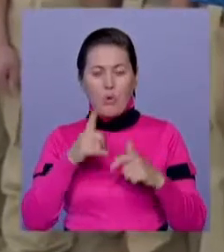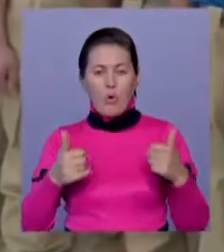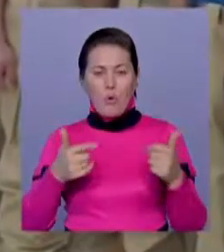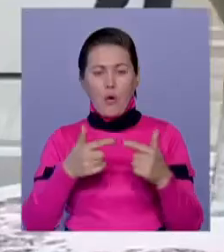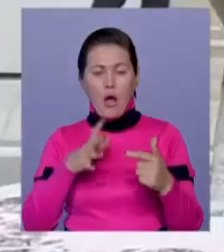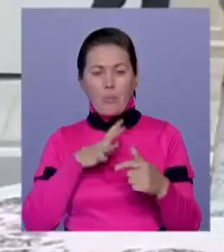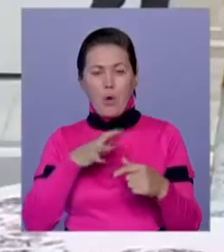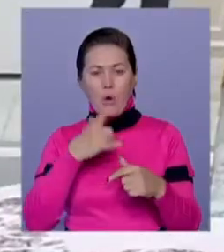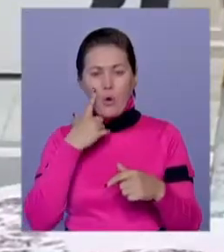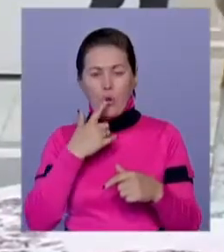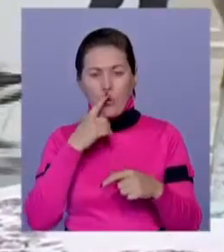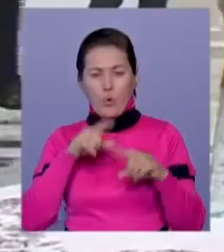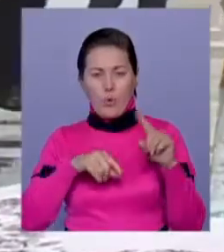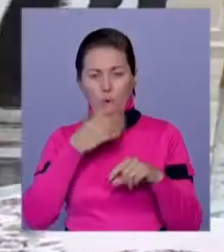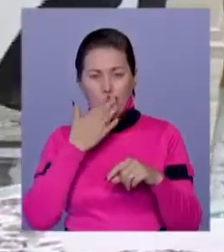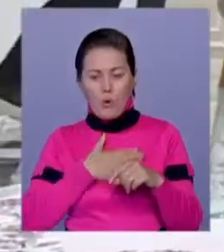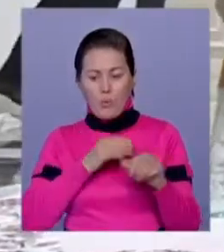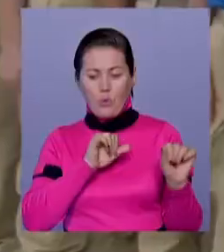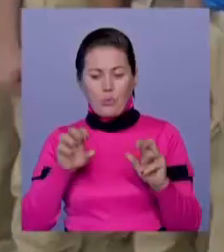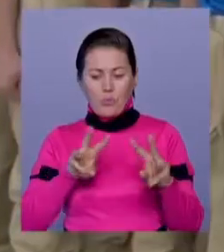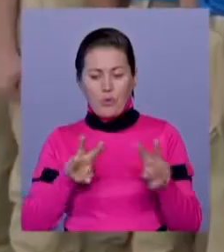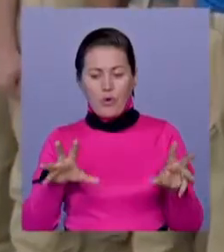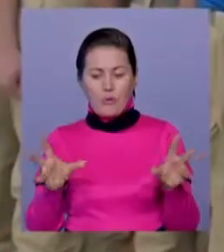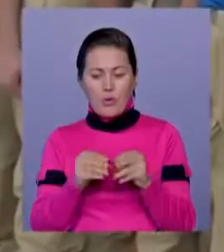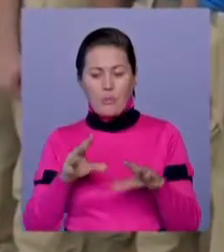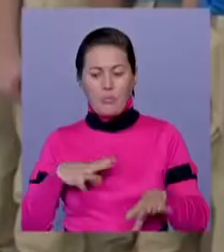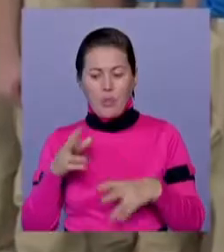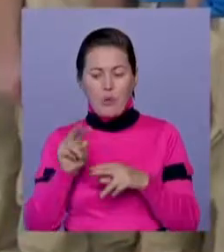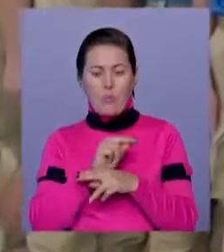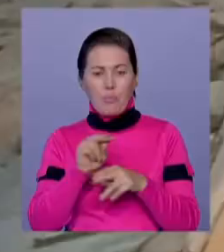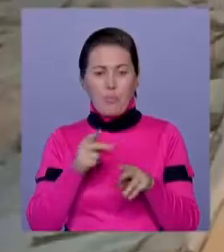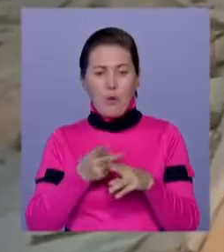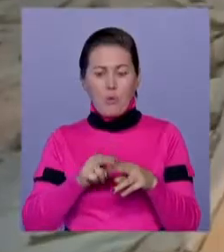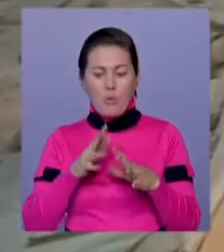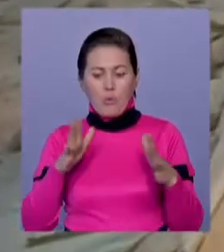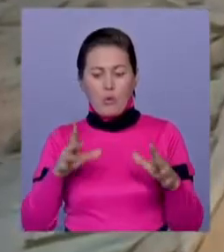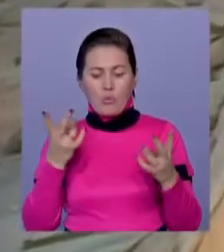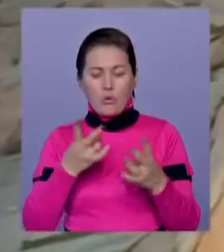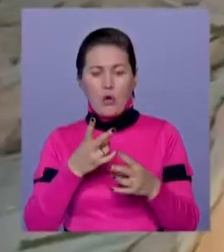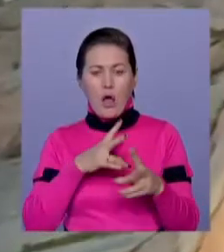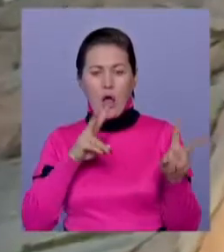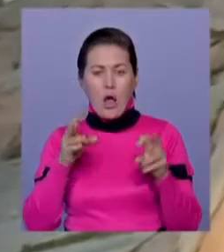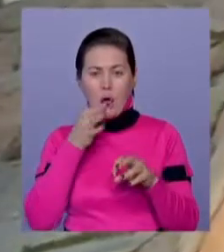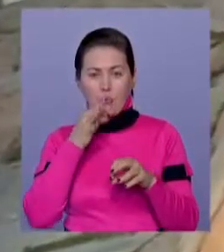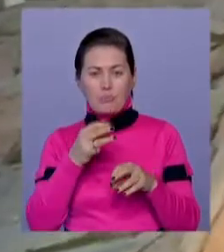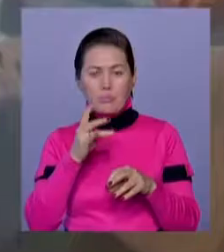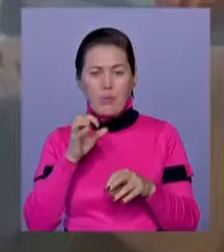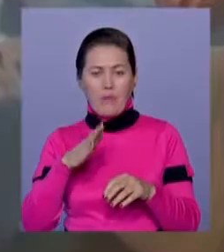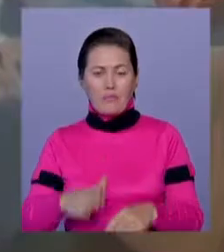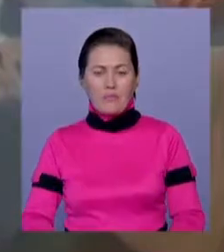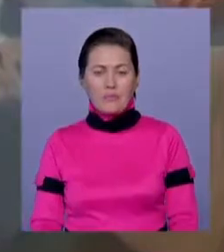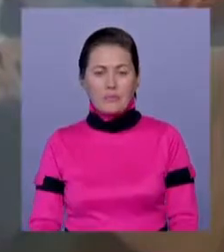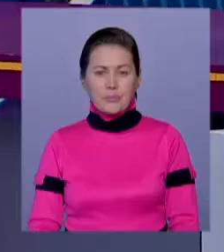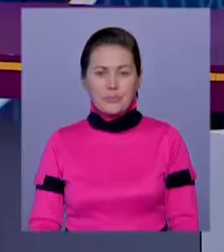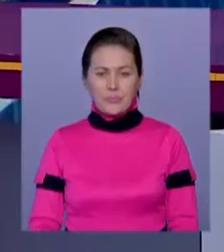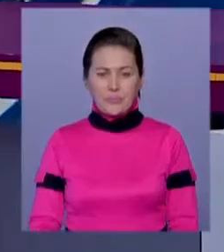Ұлтжанды азаматтарды қорғаныс министрлігімен бірлесе тәрбиелеуде аталған ұйымның үлесі зор болуы тиіс деп атап өтті Нұрсұлтан Назарбаев.